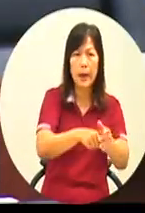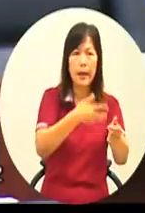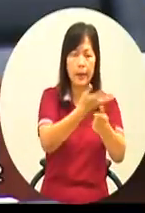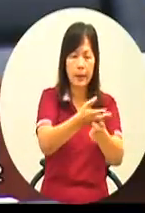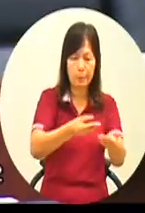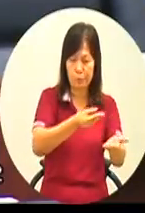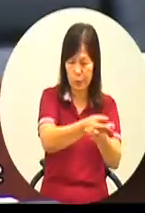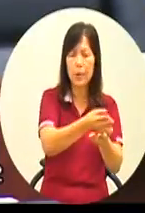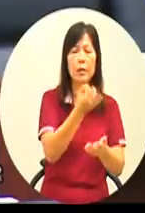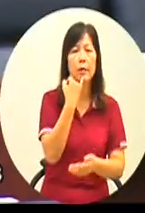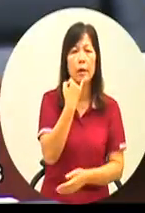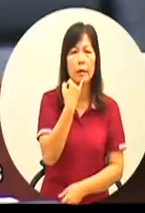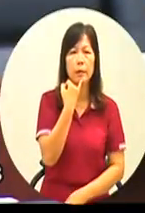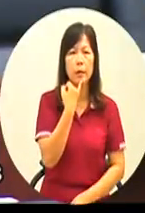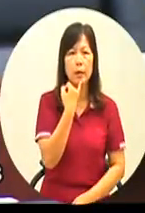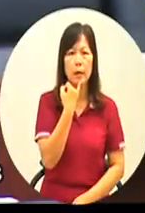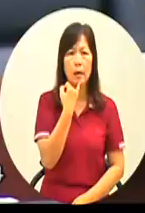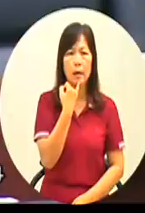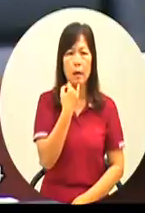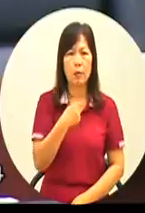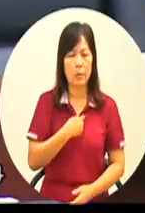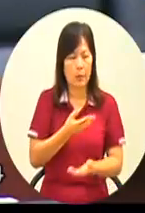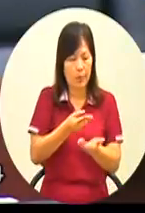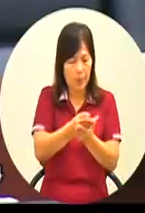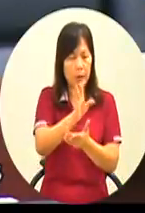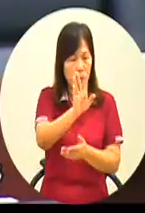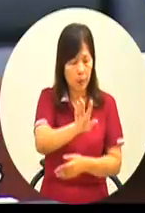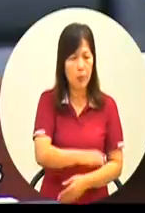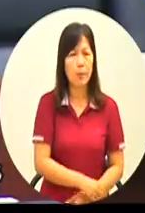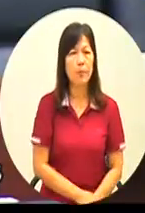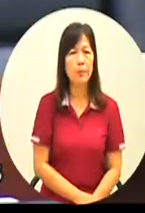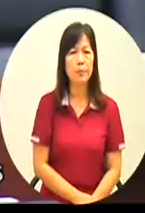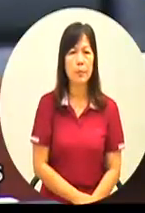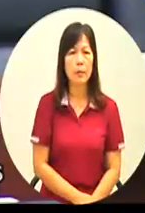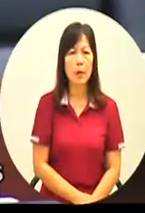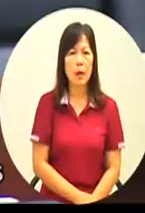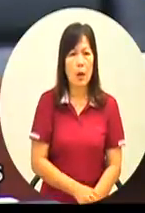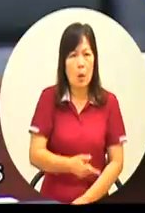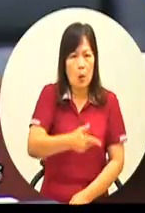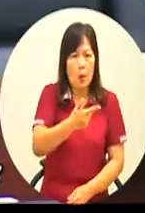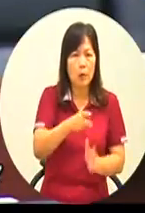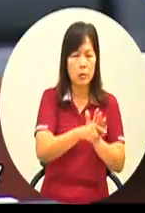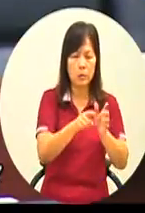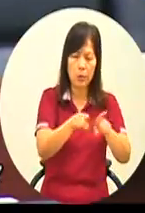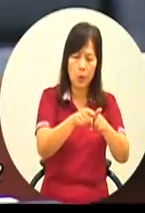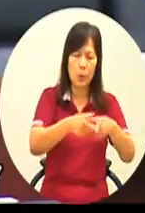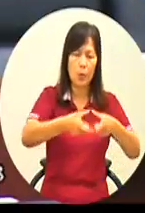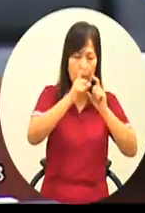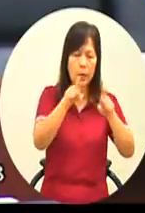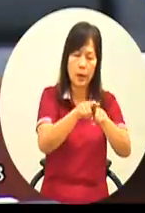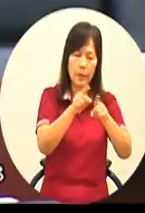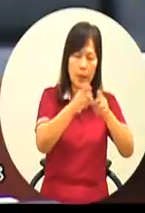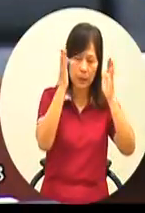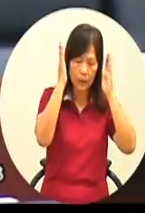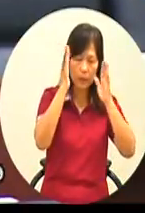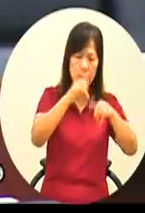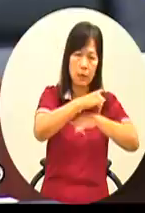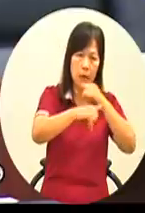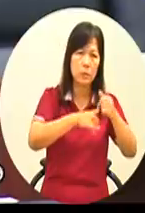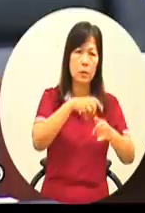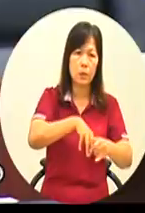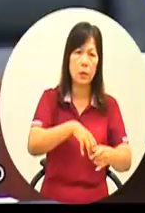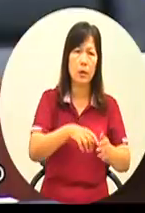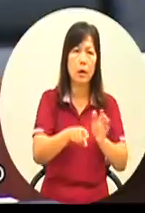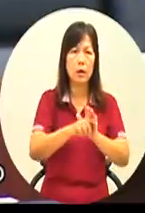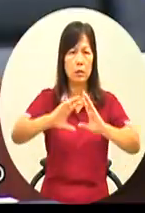赔，会当先提到赔偿，然后呢尽快的进入我们正常的生活。但是国